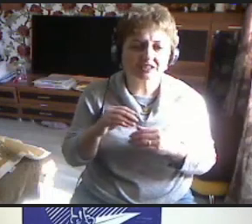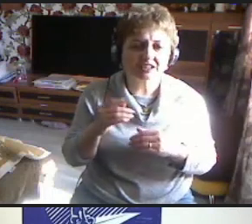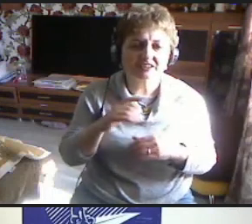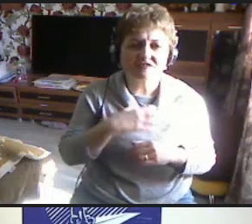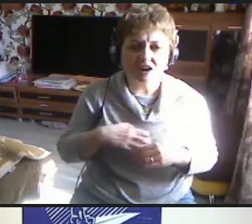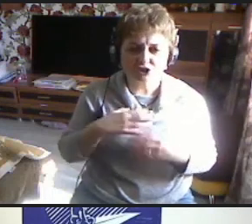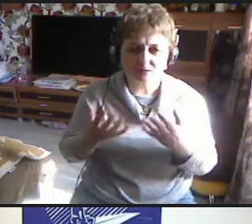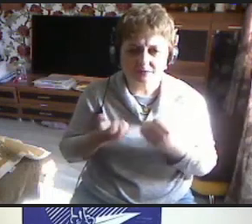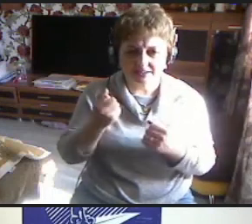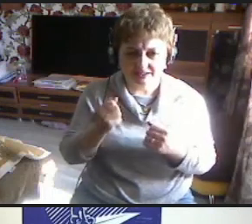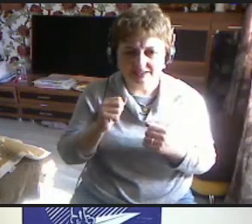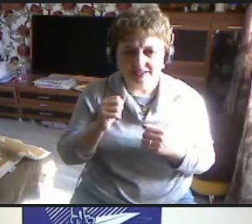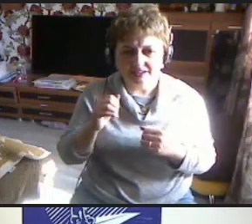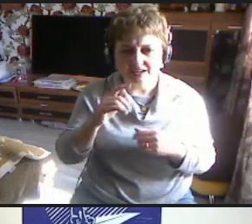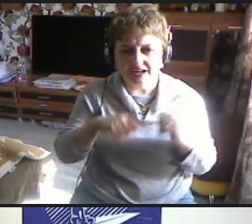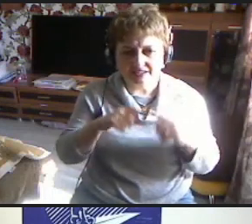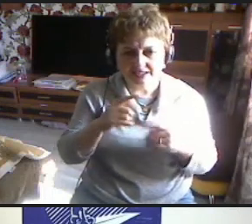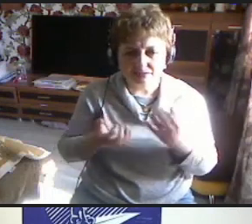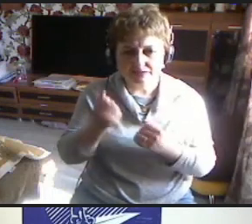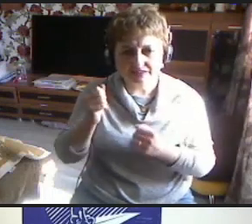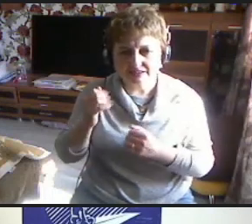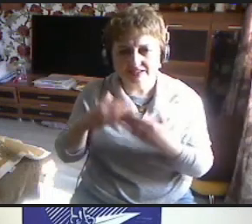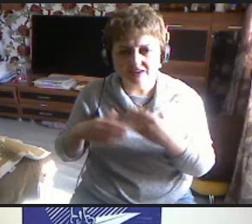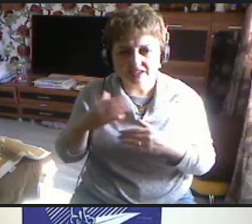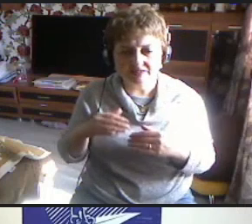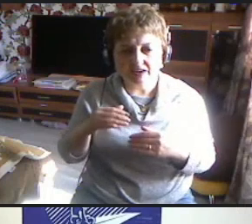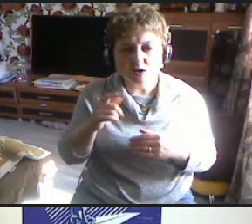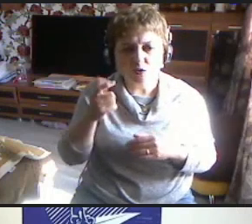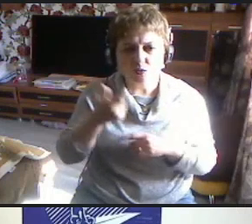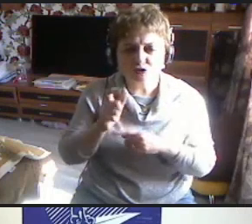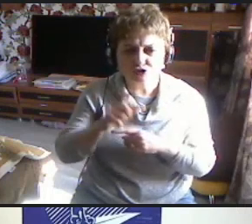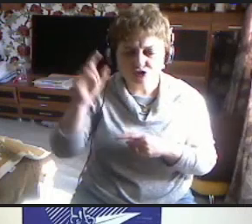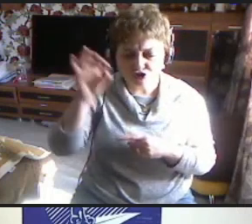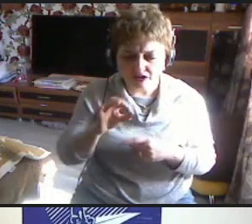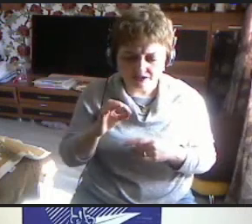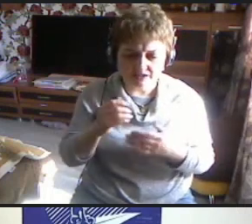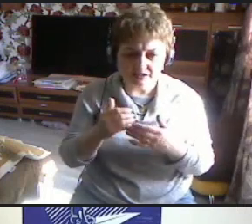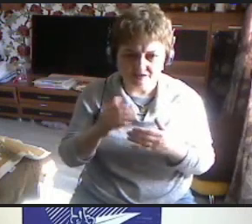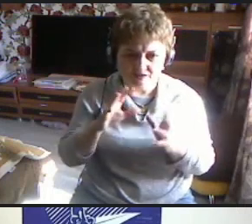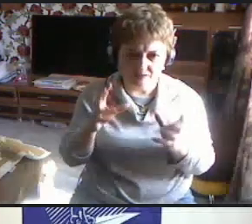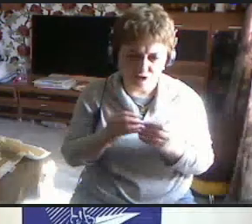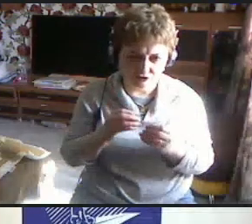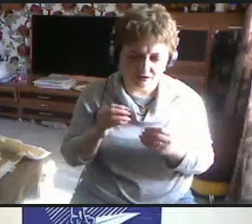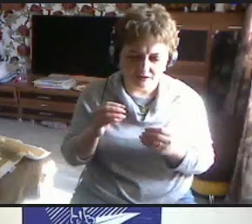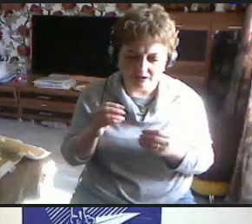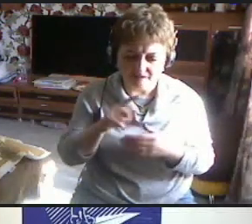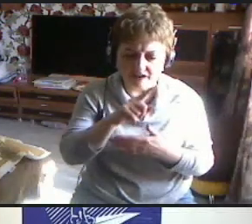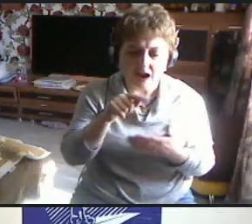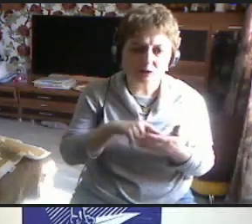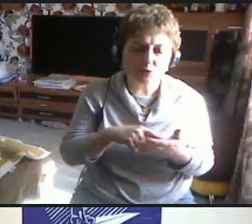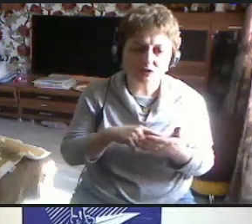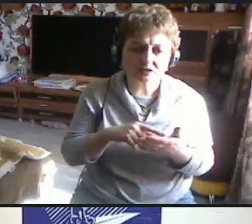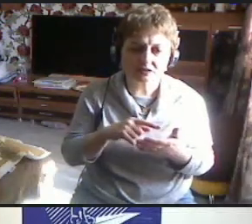с инвалидностью. Почему? Потому что очень часто уже начинается при вообще вопросах поступления, что